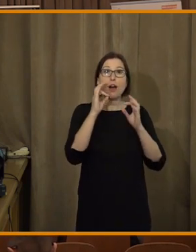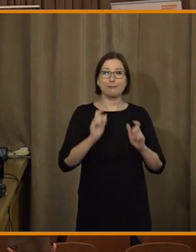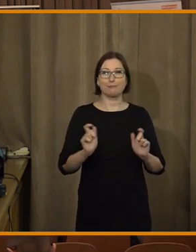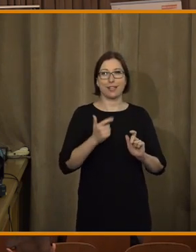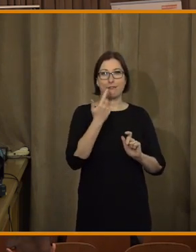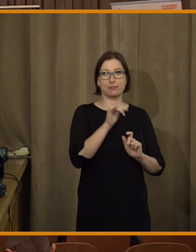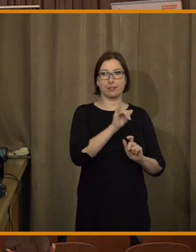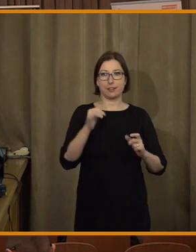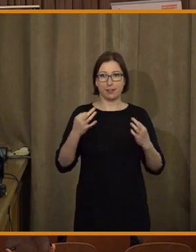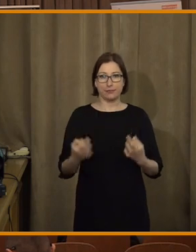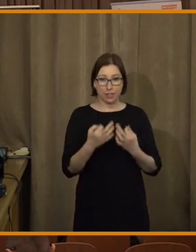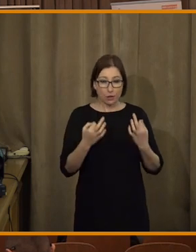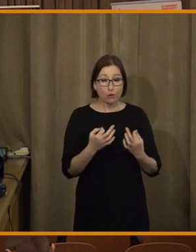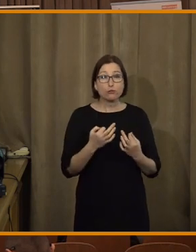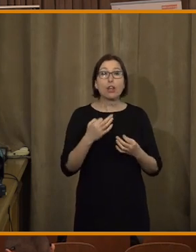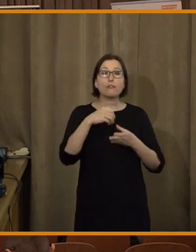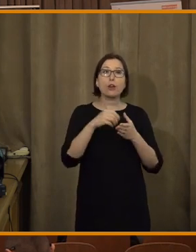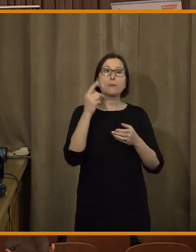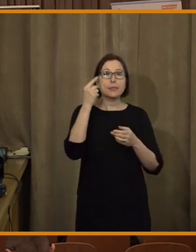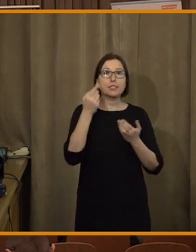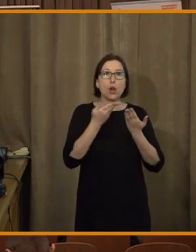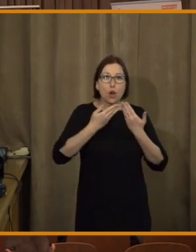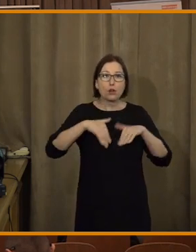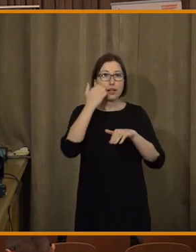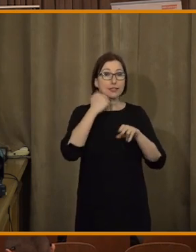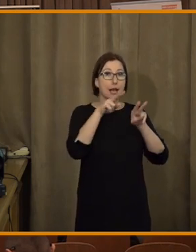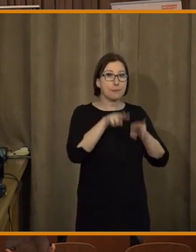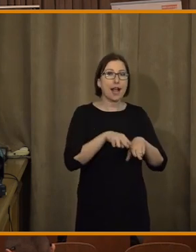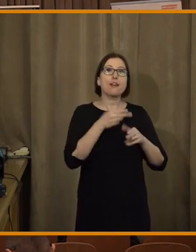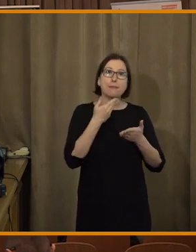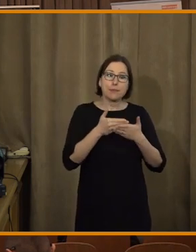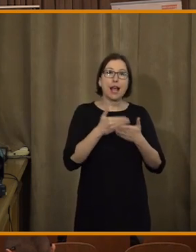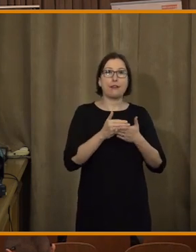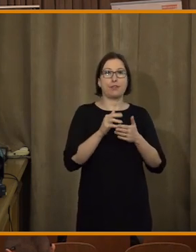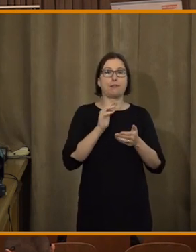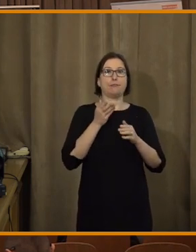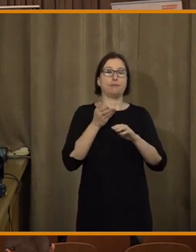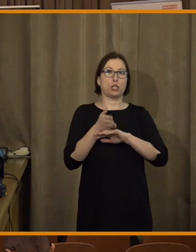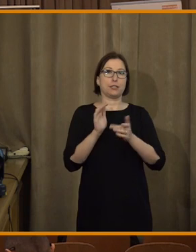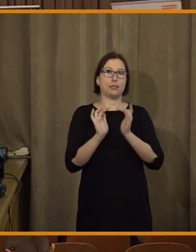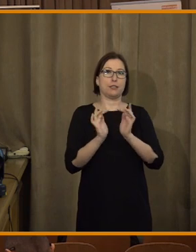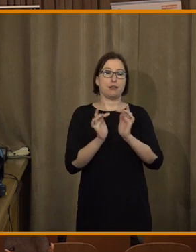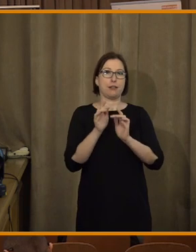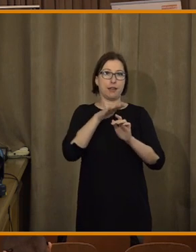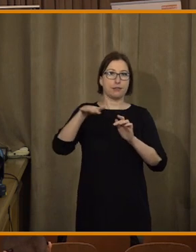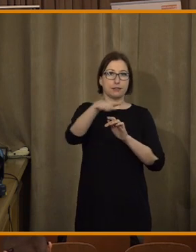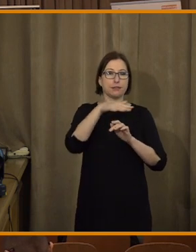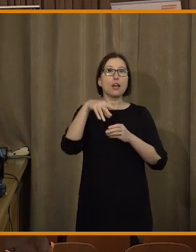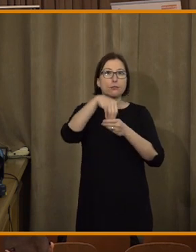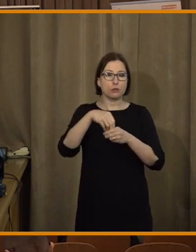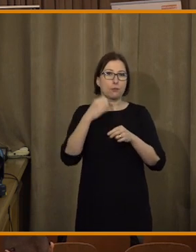let a věnuje se ochraně lidských práv právě v digitálním prostředí. Od svého založení